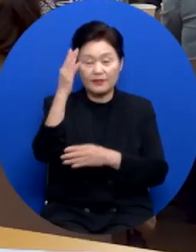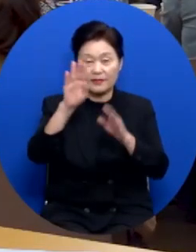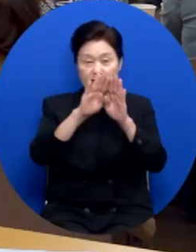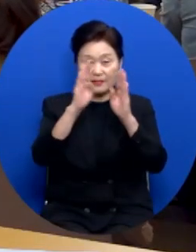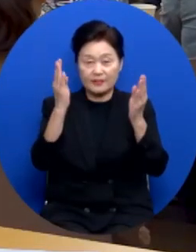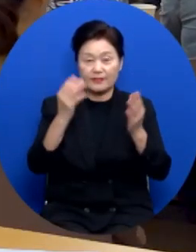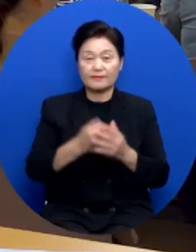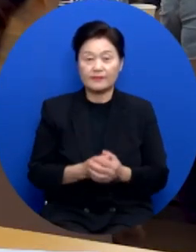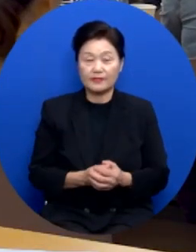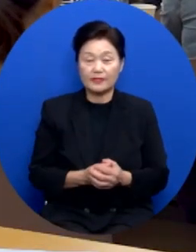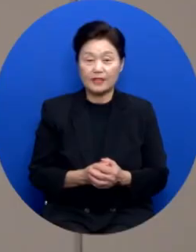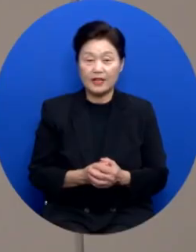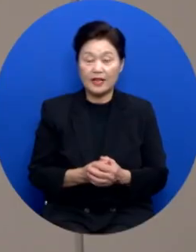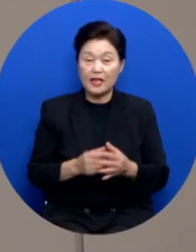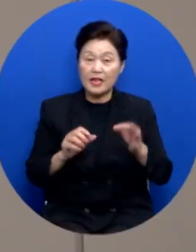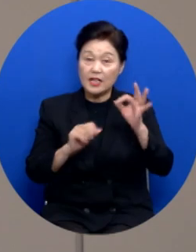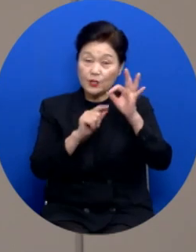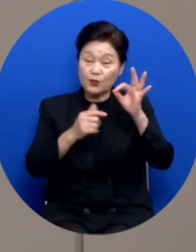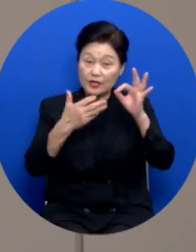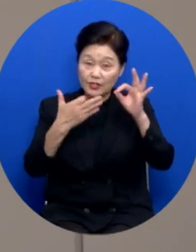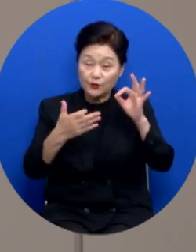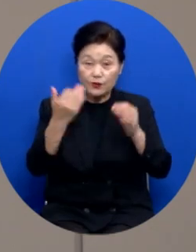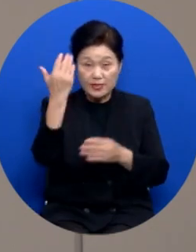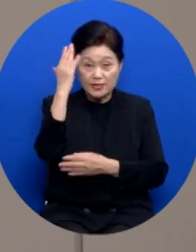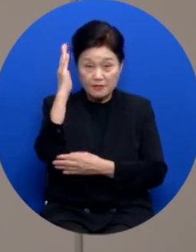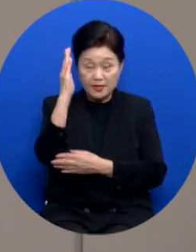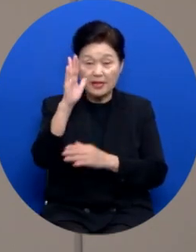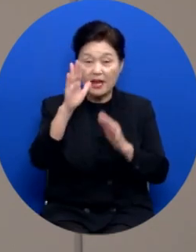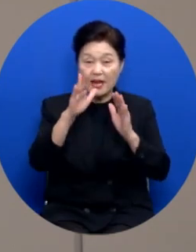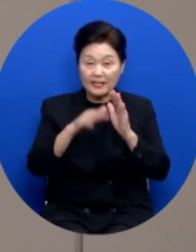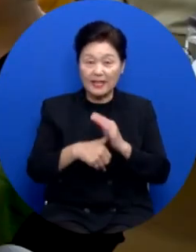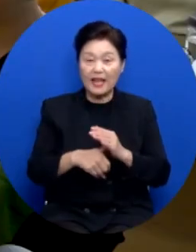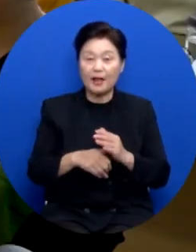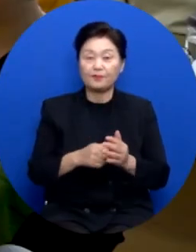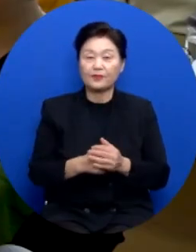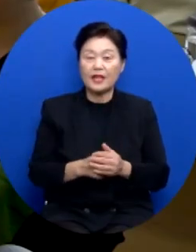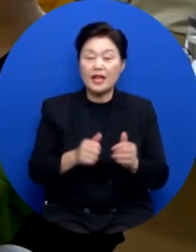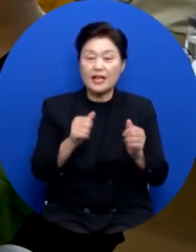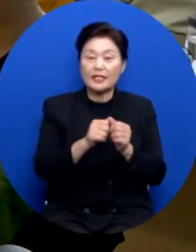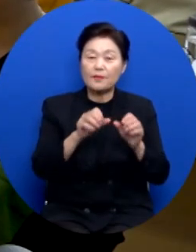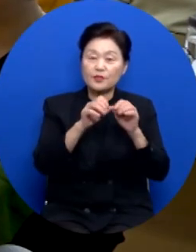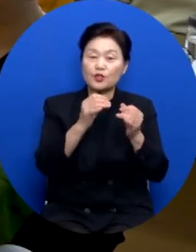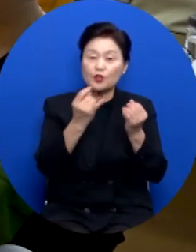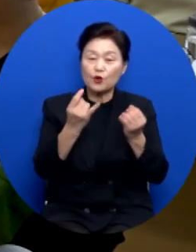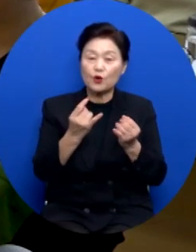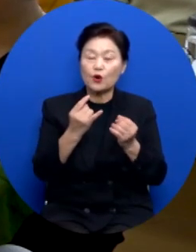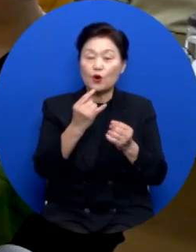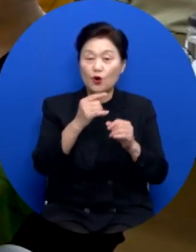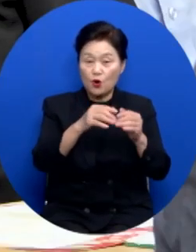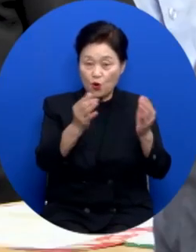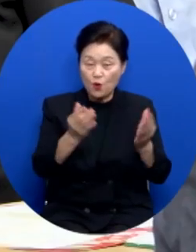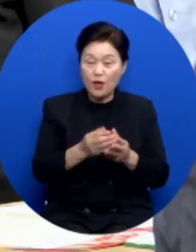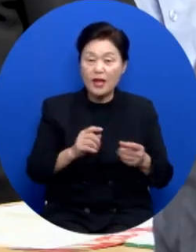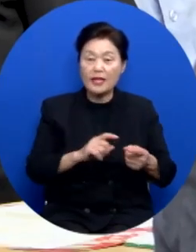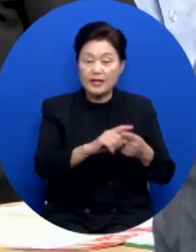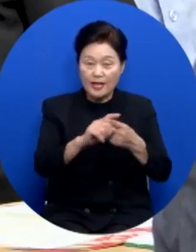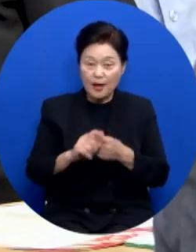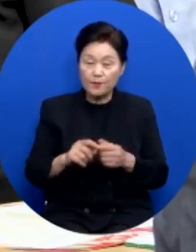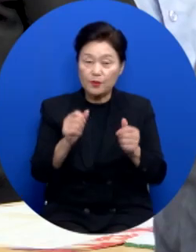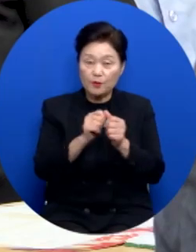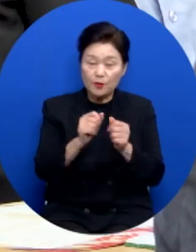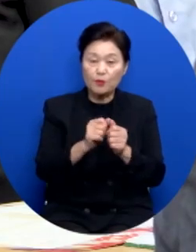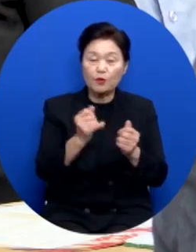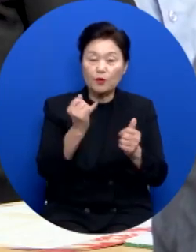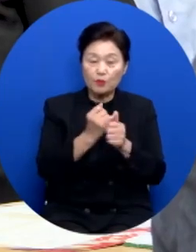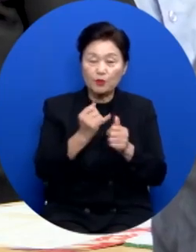개최했습니다 지난 19일 열린 세미나에는 기성 군산 지방회 남전도회 연합회 회원들 부부와 달경 지방